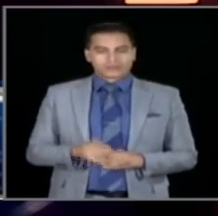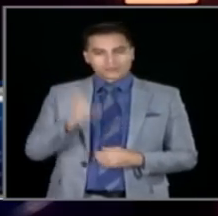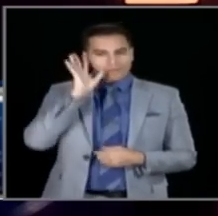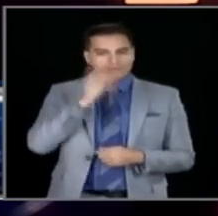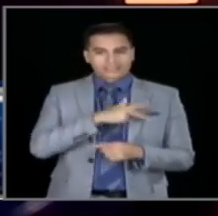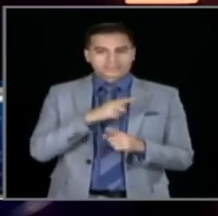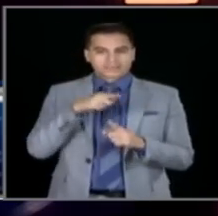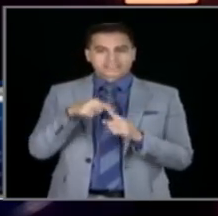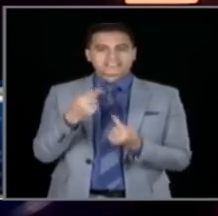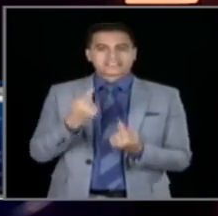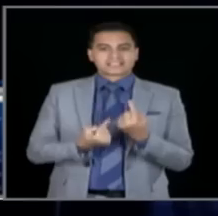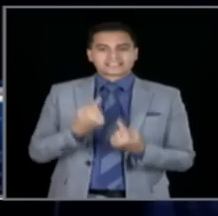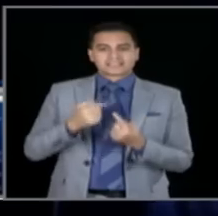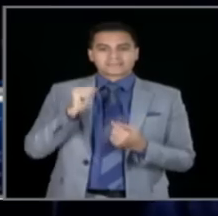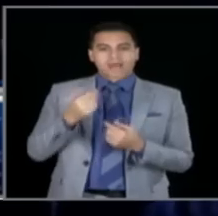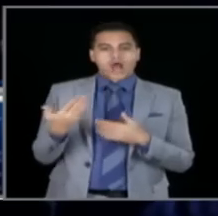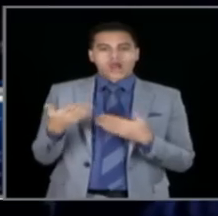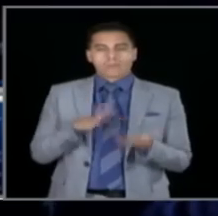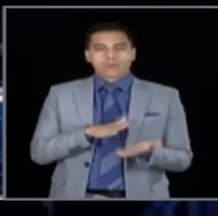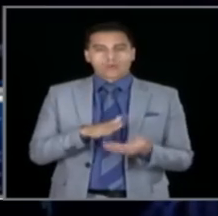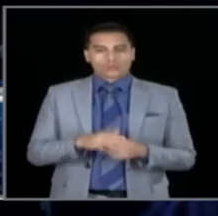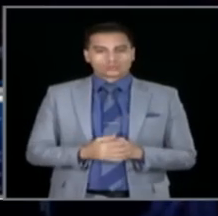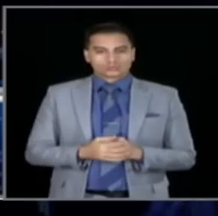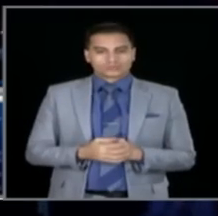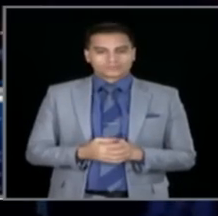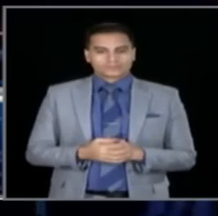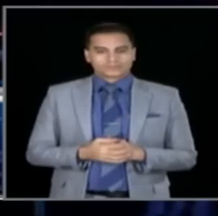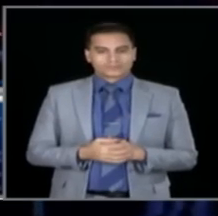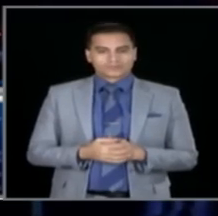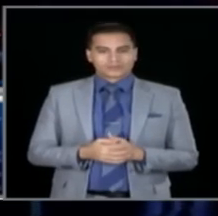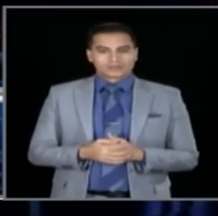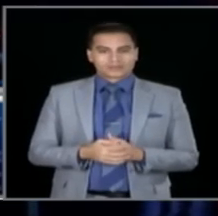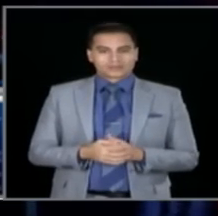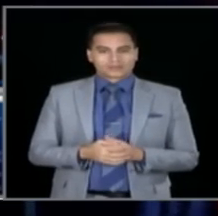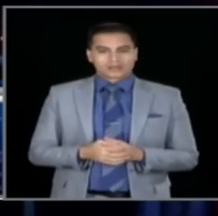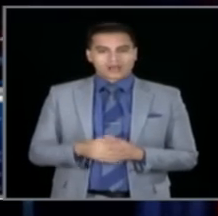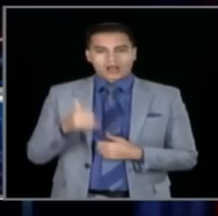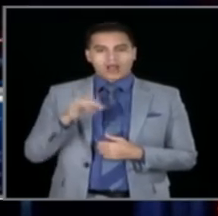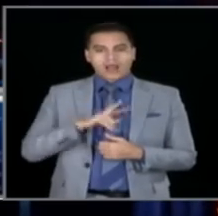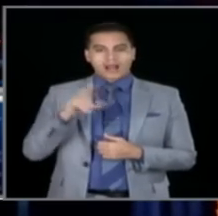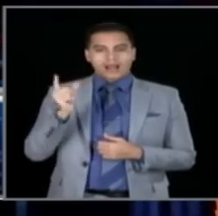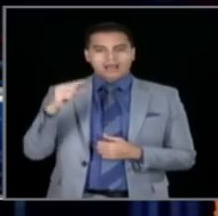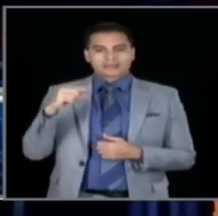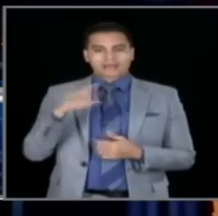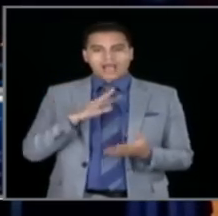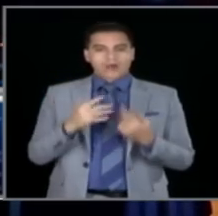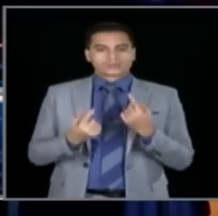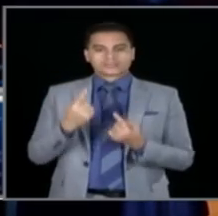ملقبة بجزيرة الموت Death Island أو جزيرة الأشباح.